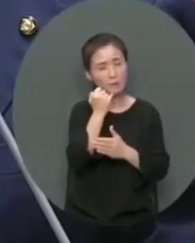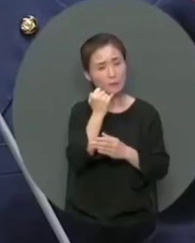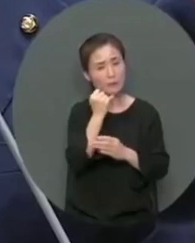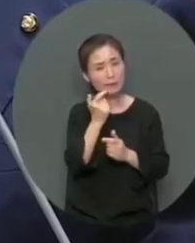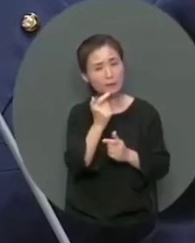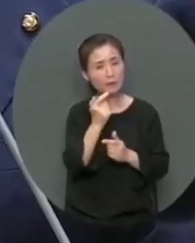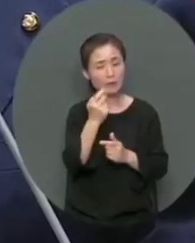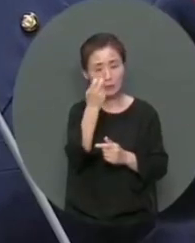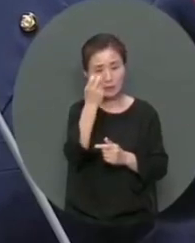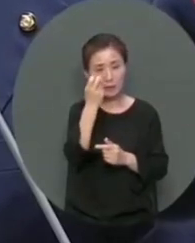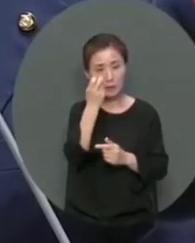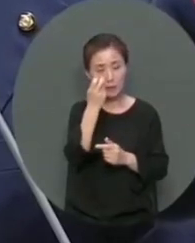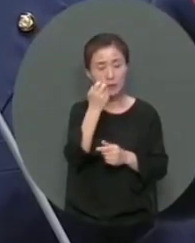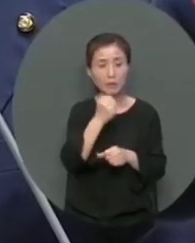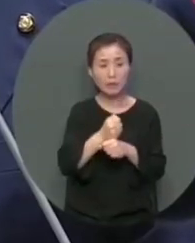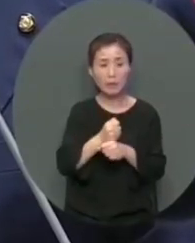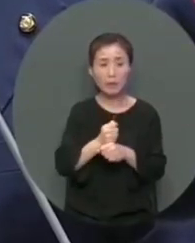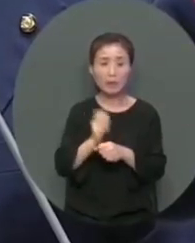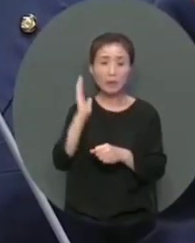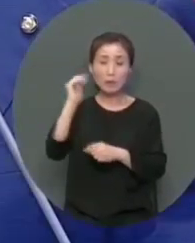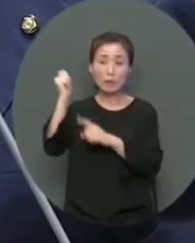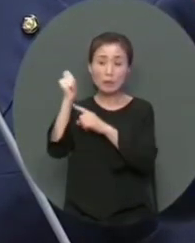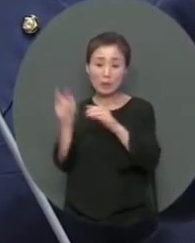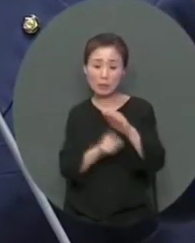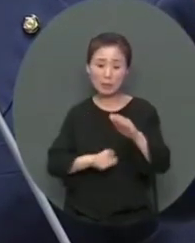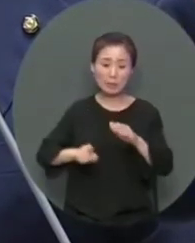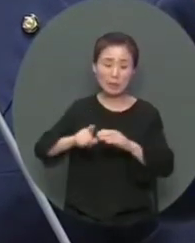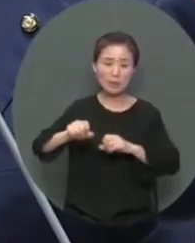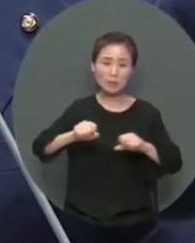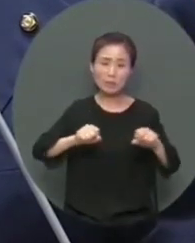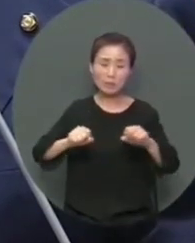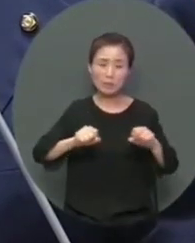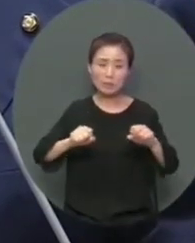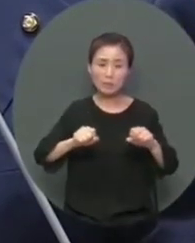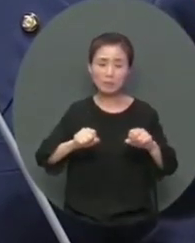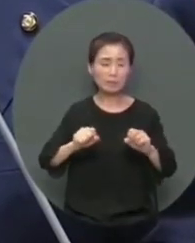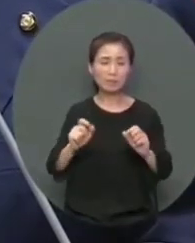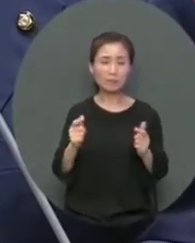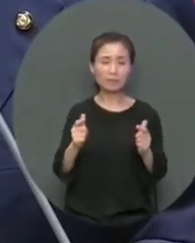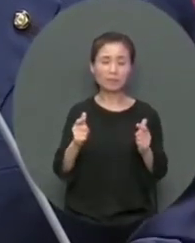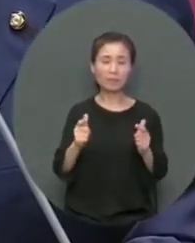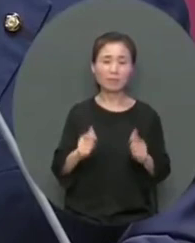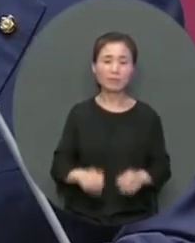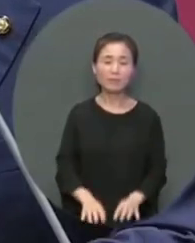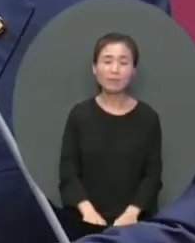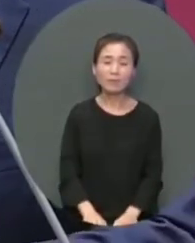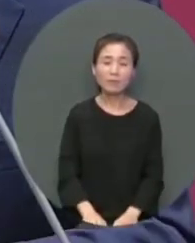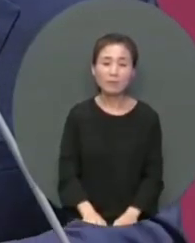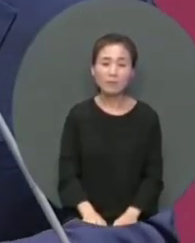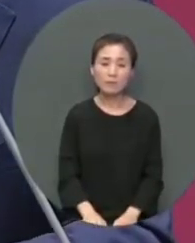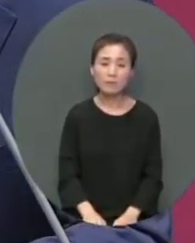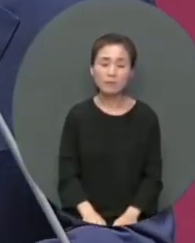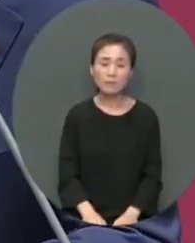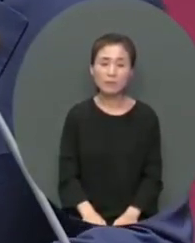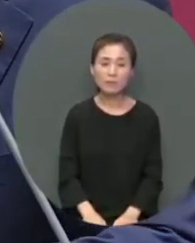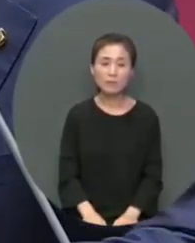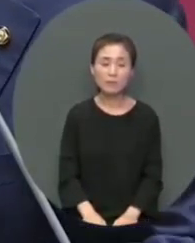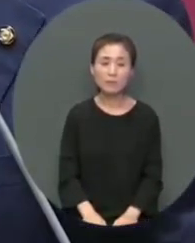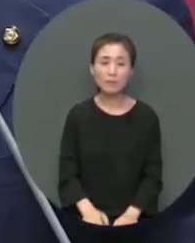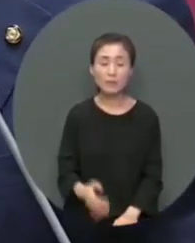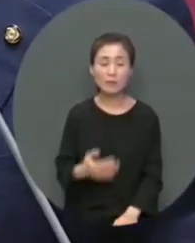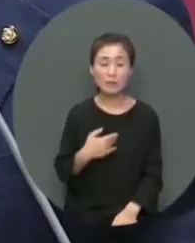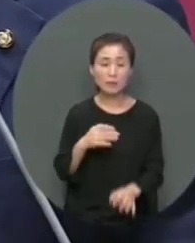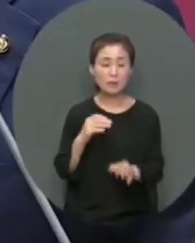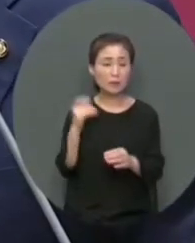것이고 대통령께서 나서서 앞장서서 하시는 그런 일들은 아니라고 생각합니다. 제가